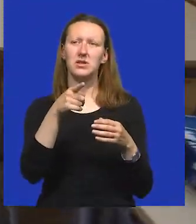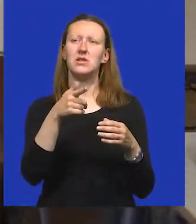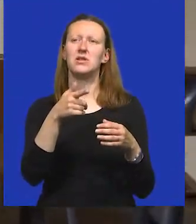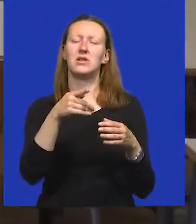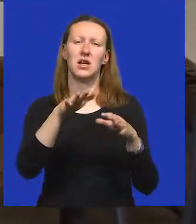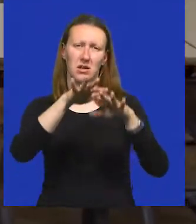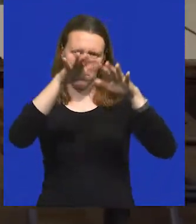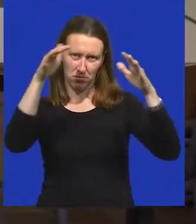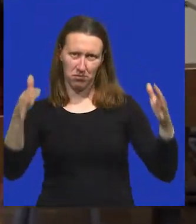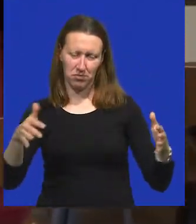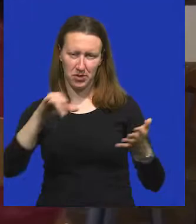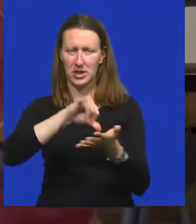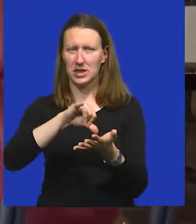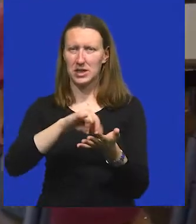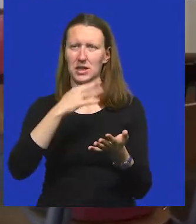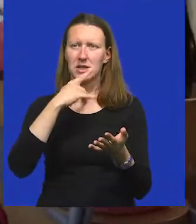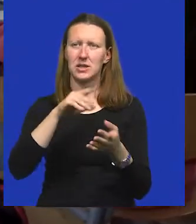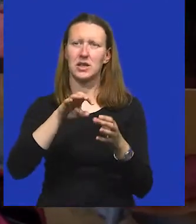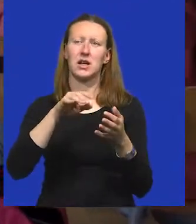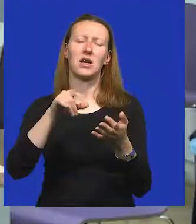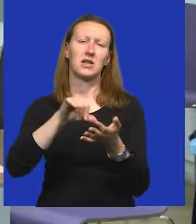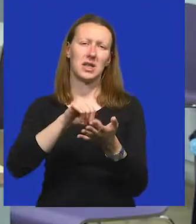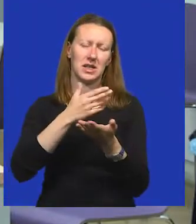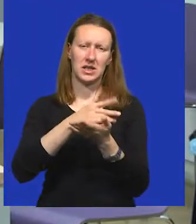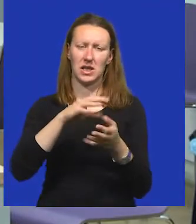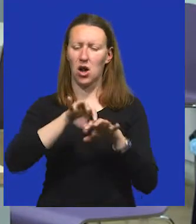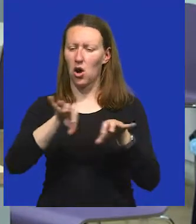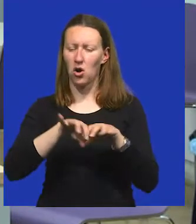il da poco aperto centro per il riciclo,